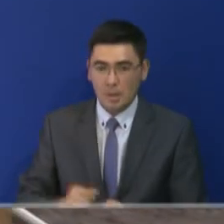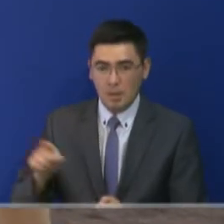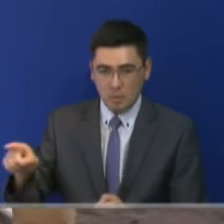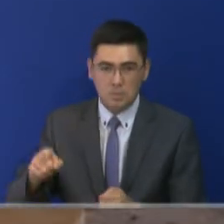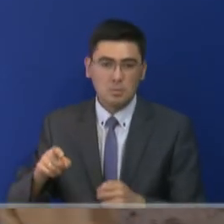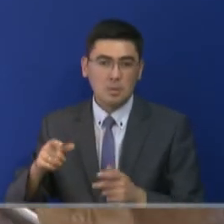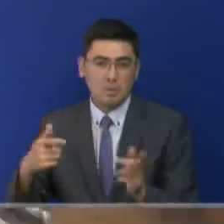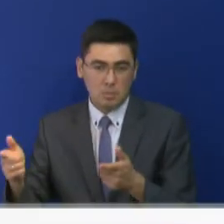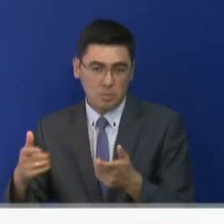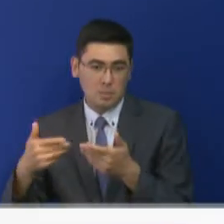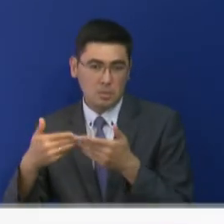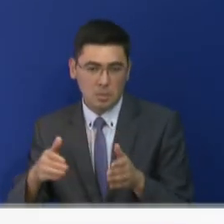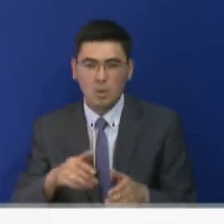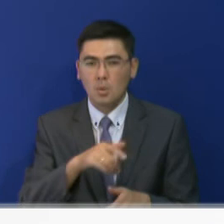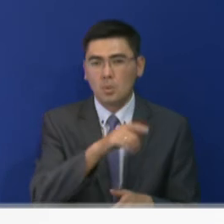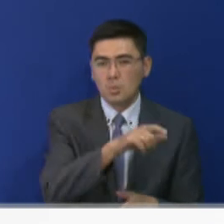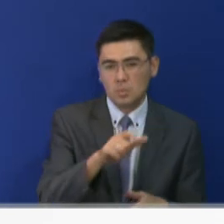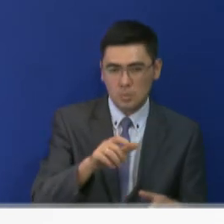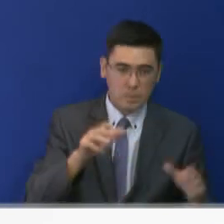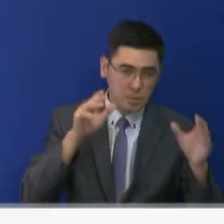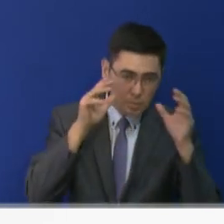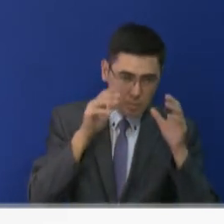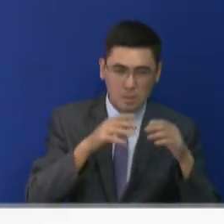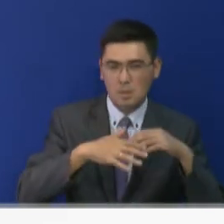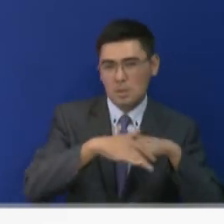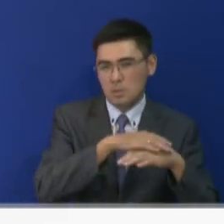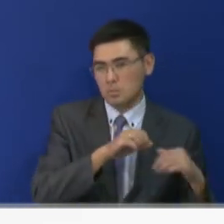ашып, ғибадат етушілердің ғана емес, қала тұрғындарының сүйікті